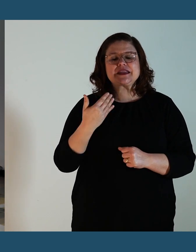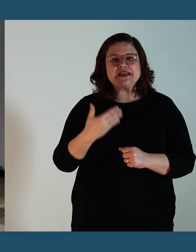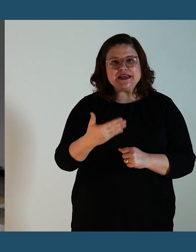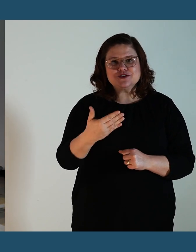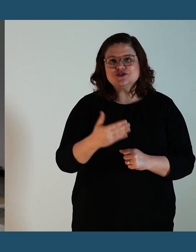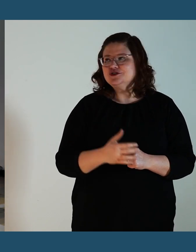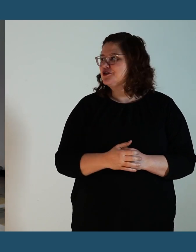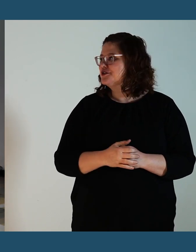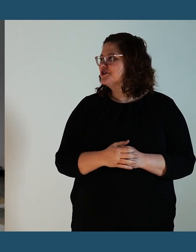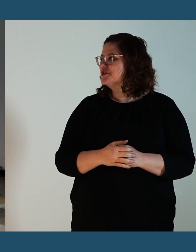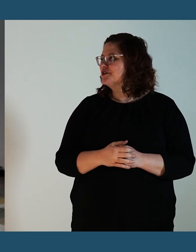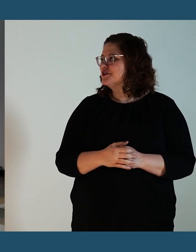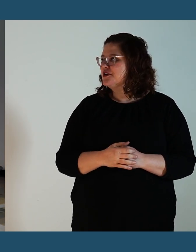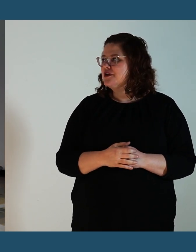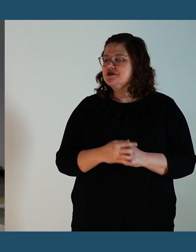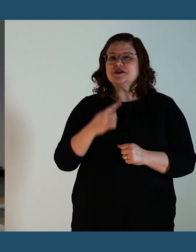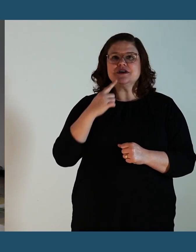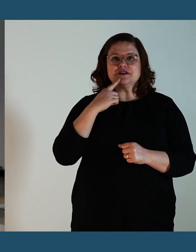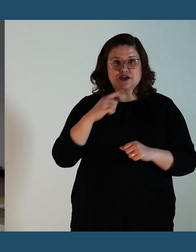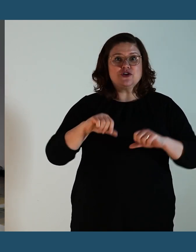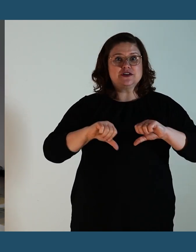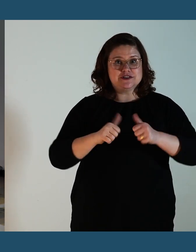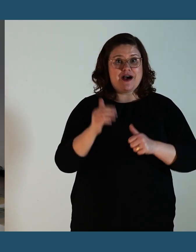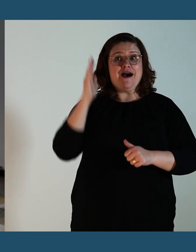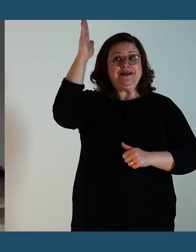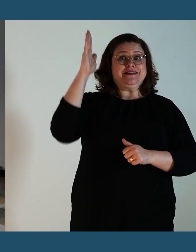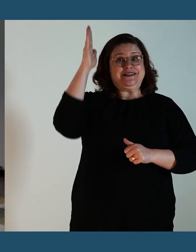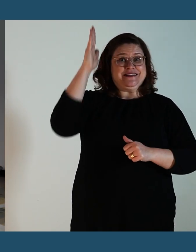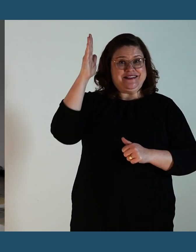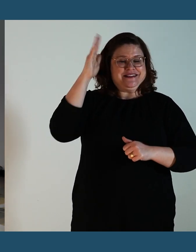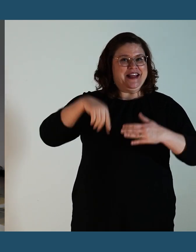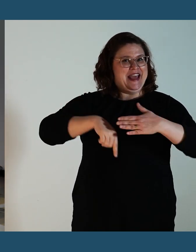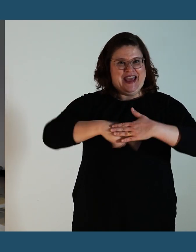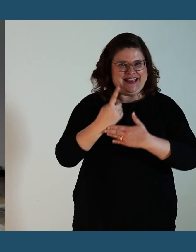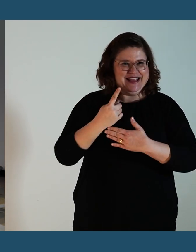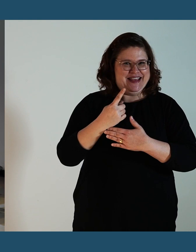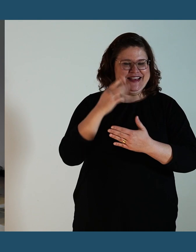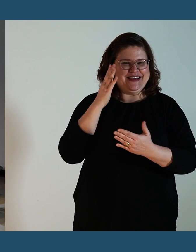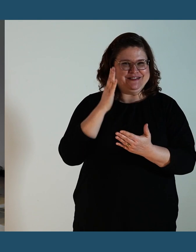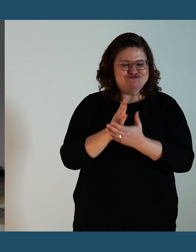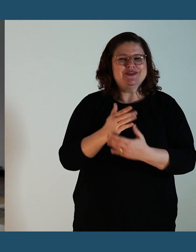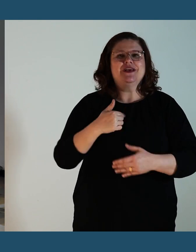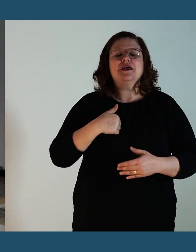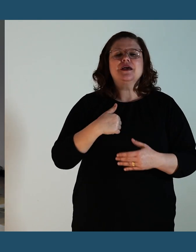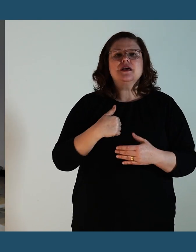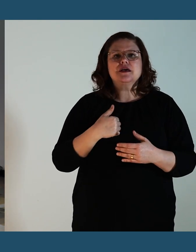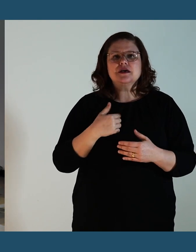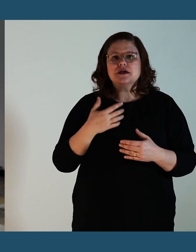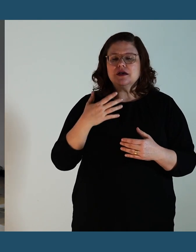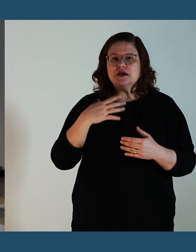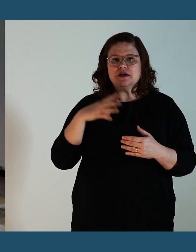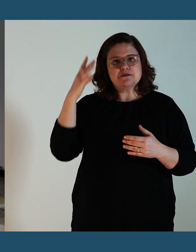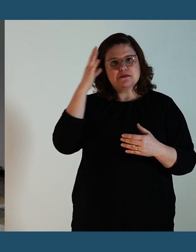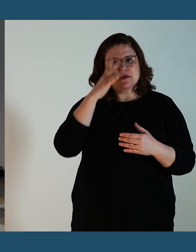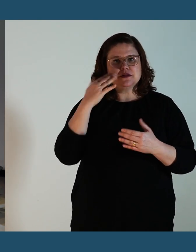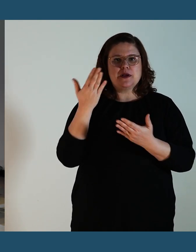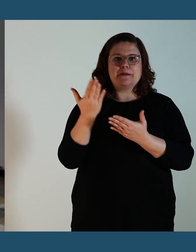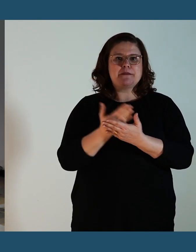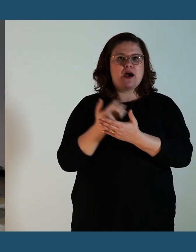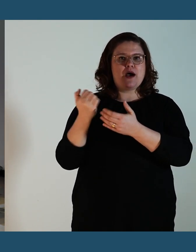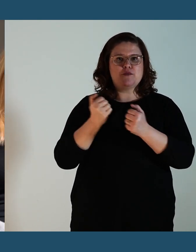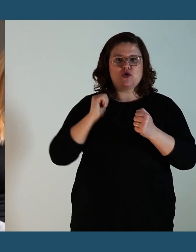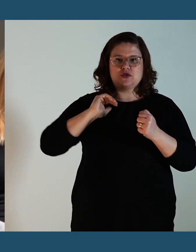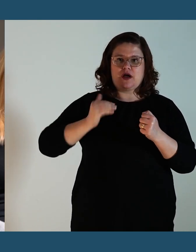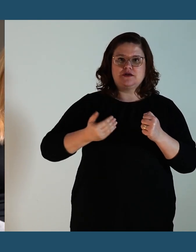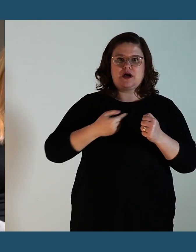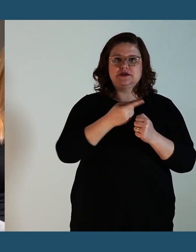Mä tässä kun sanoit, että saa huitoa, niin huidoin, koska tämä erityisesti